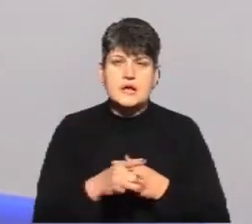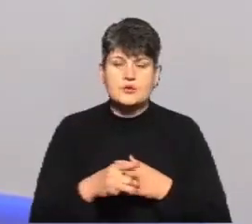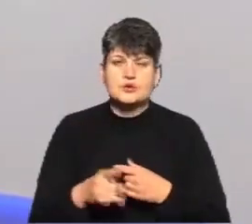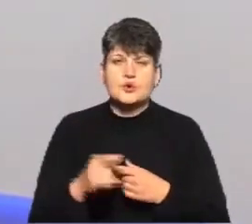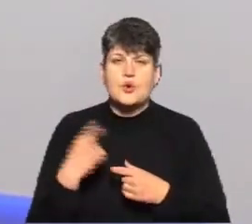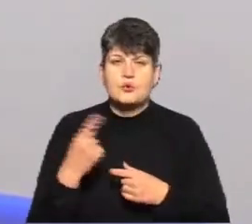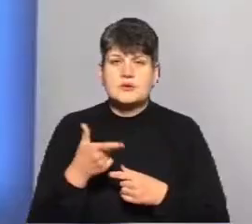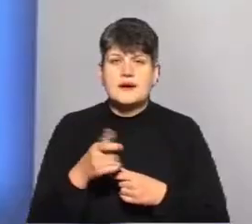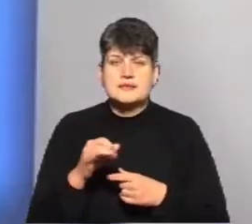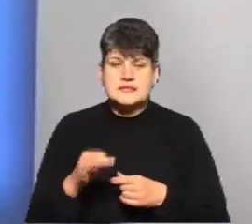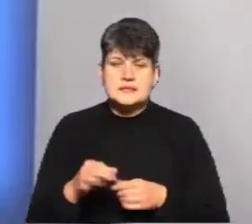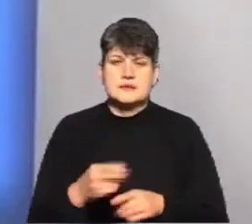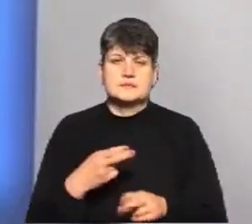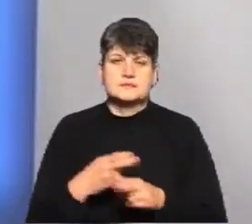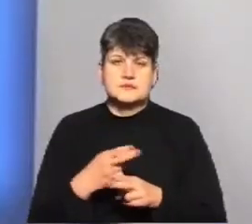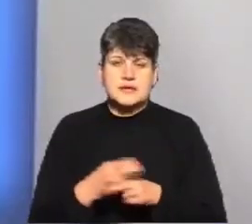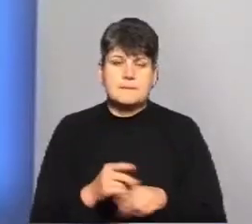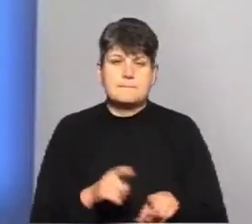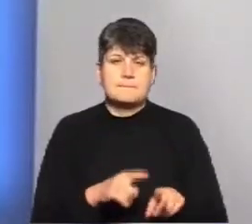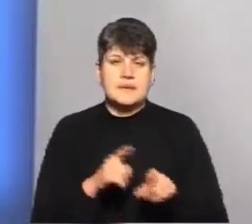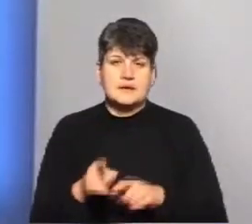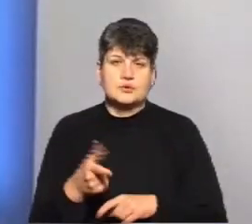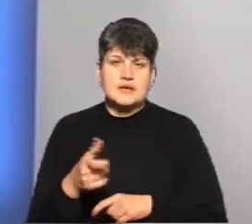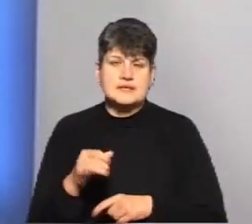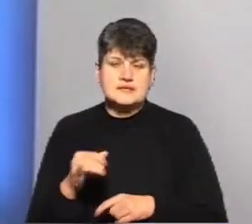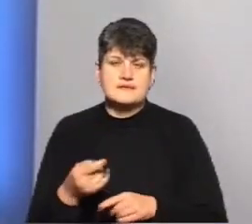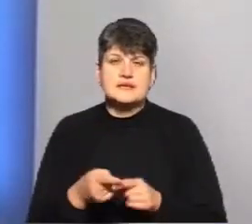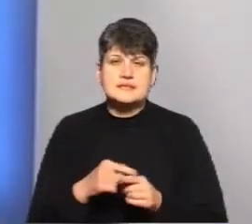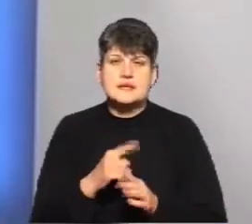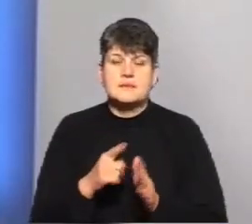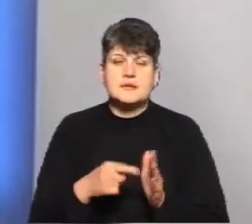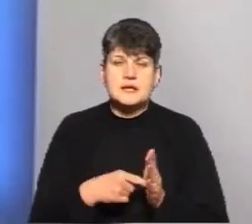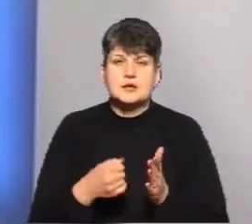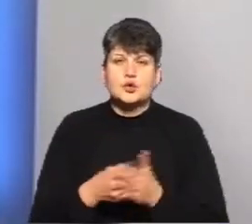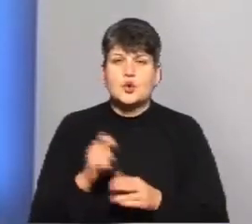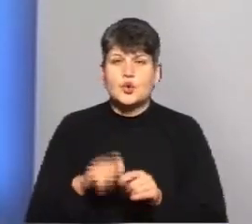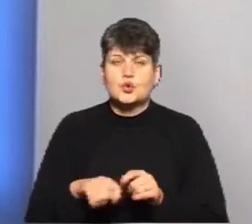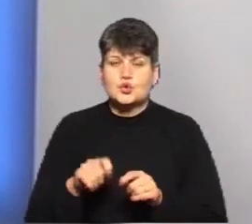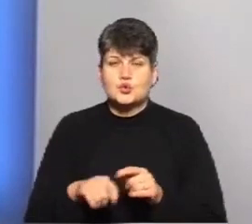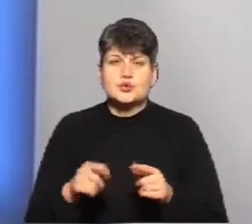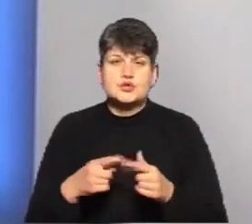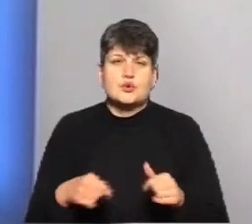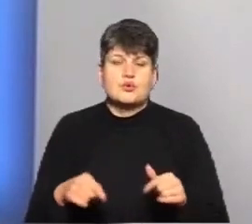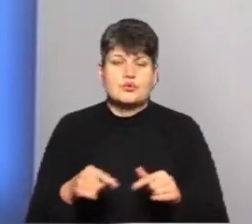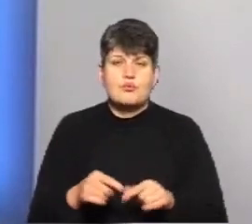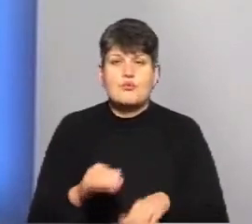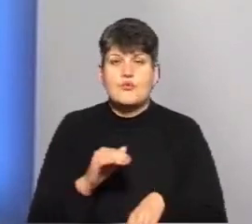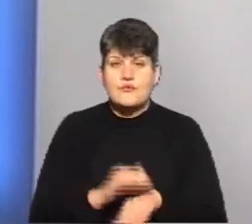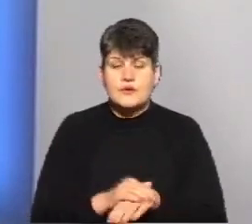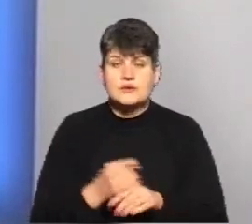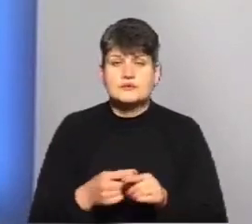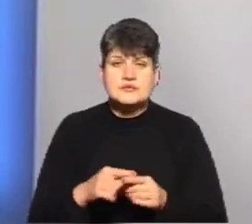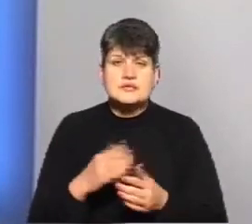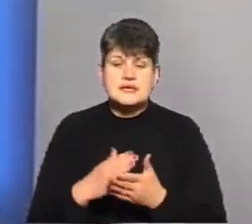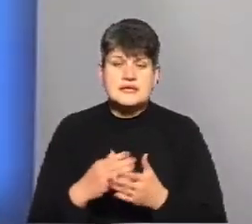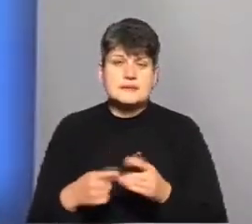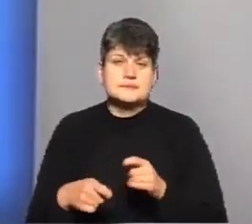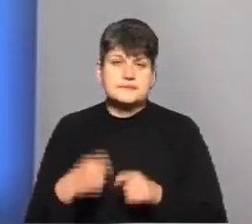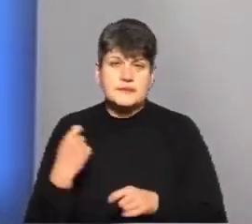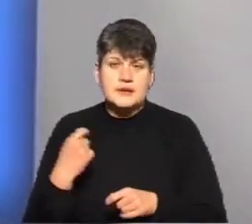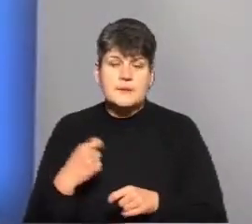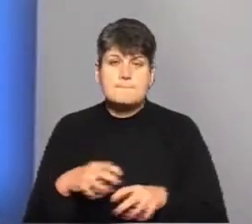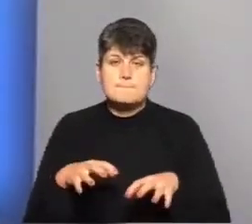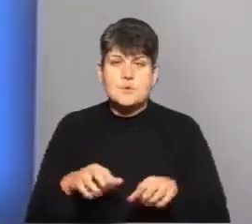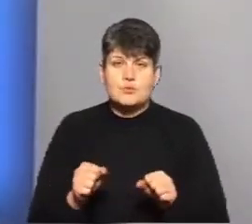переходу споживачів, і це вже питання до контролюючих і регулюючих органів, тому що де-факто це вже є зловживання з одного боку монопольним становищем